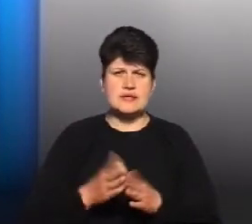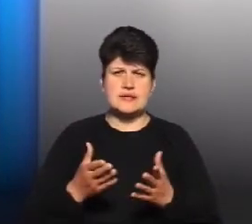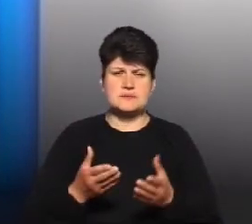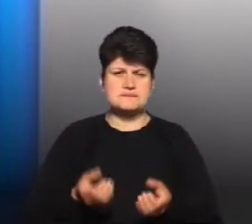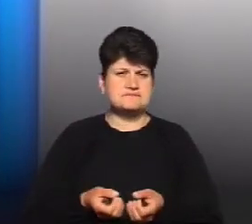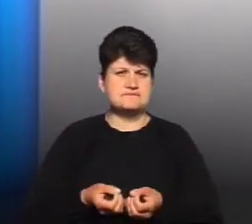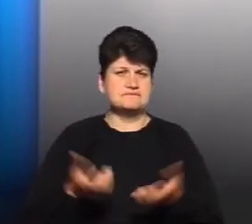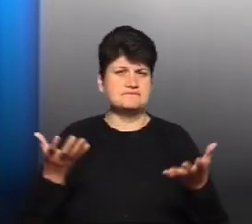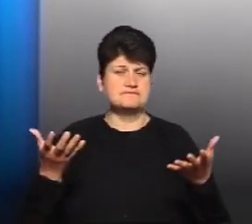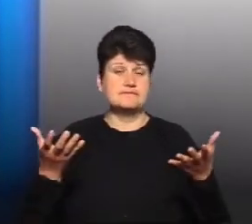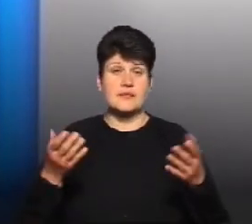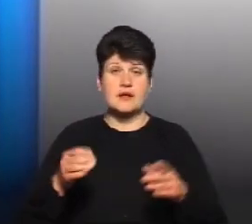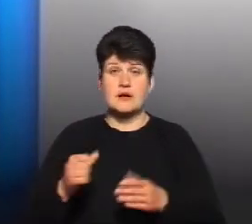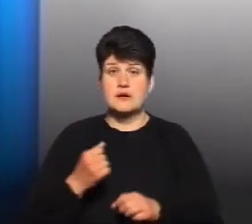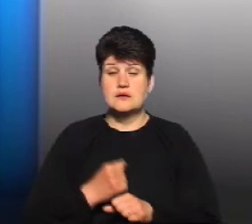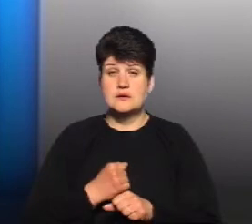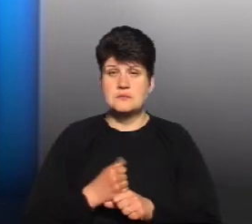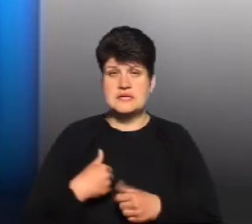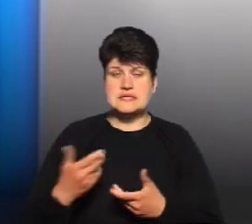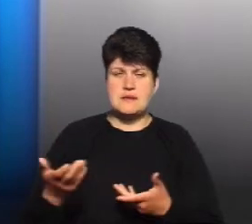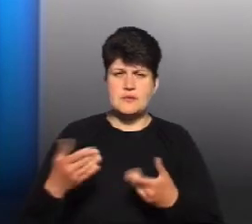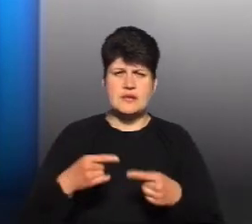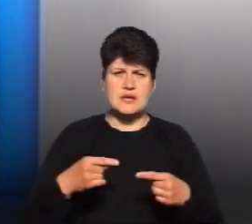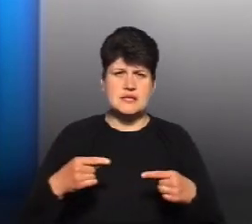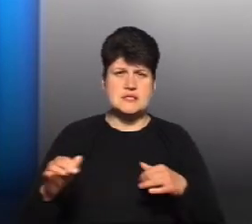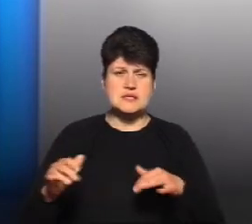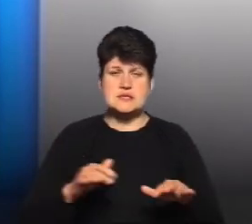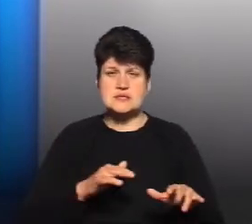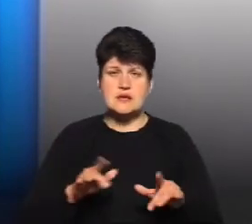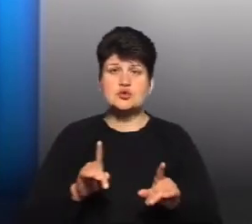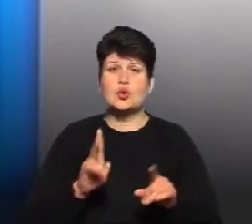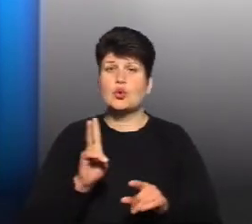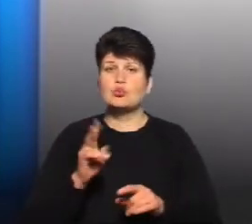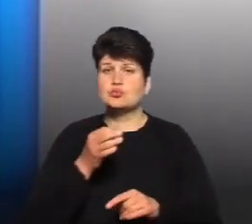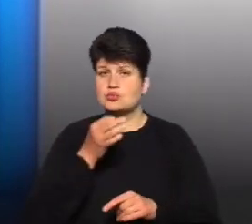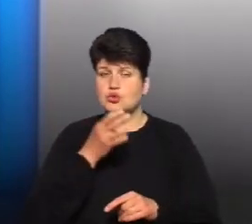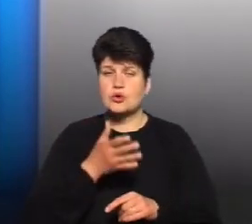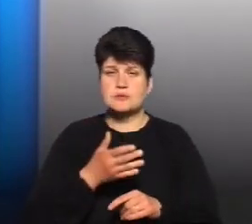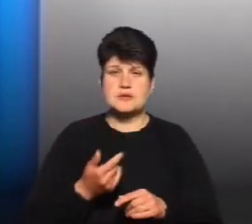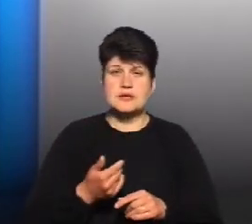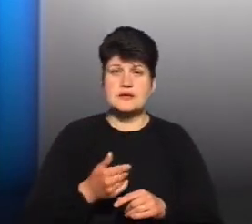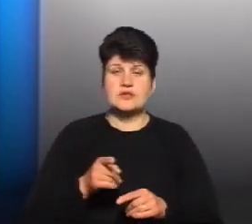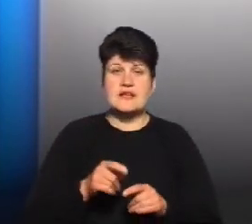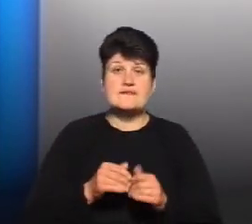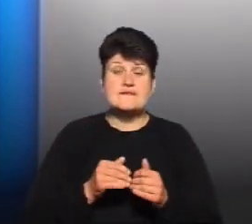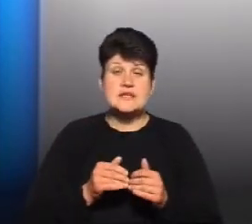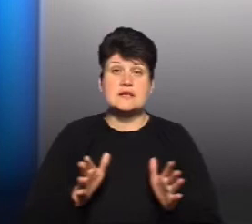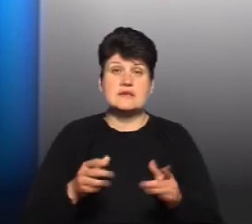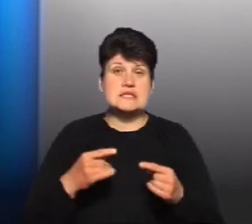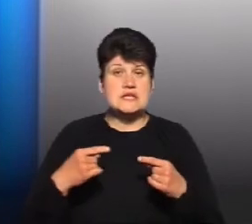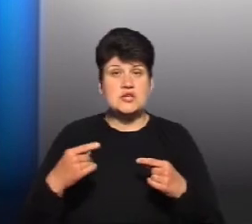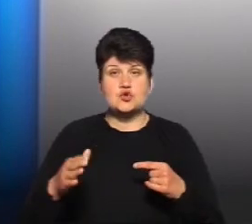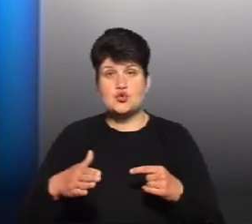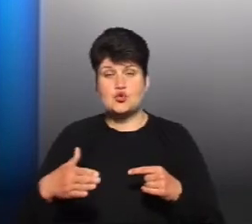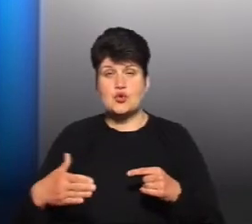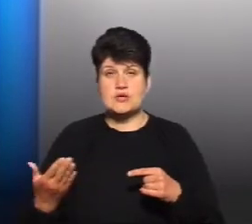фарбами, тому що ми їх запрошуємо на різноманітні заходи, що кому подобається їхні уподобання, вони відкриваються зовсім з іншої сторони,